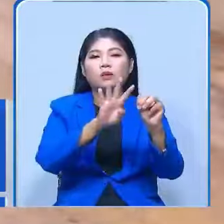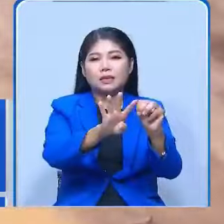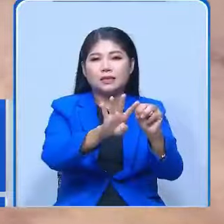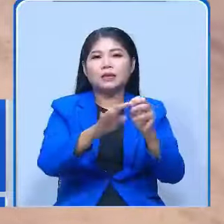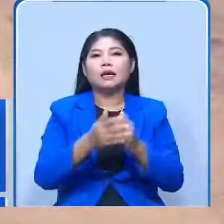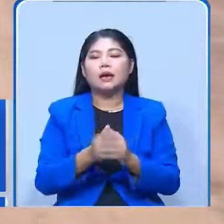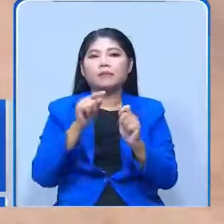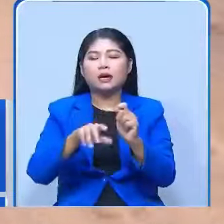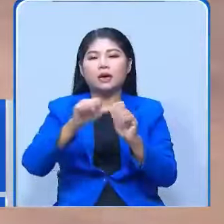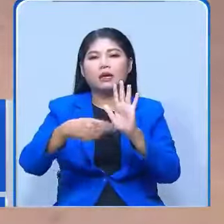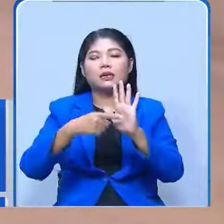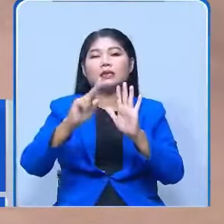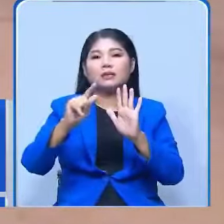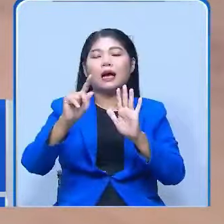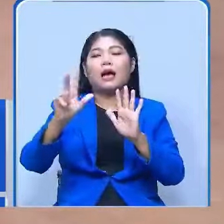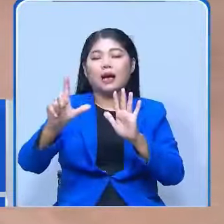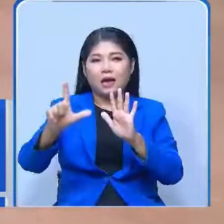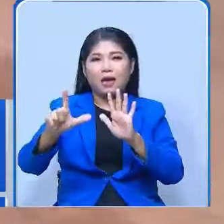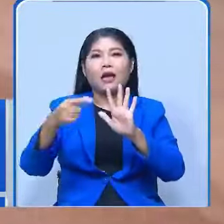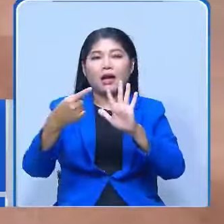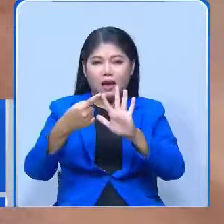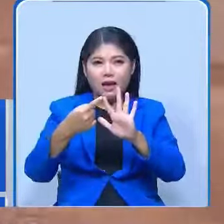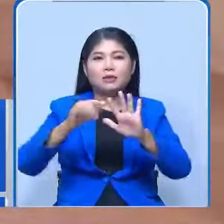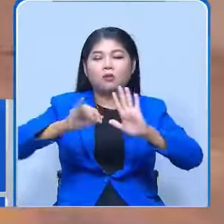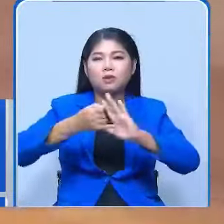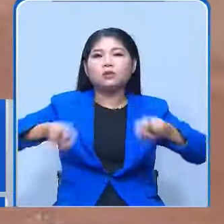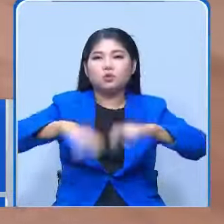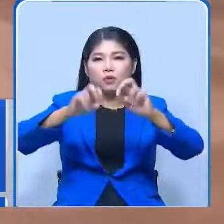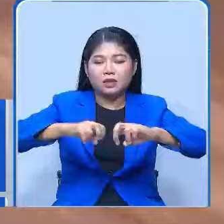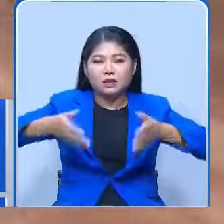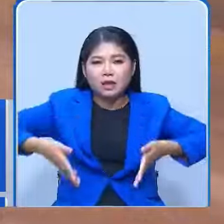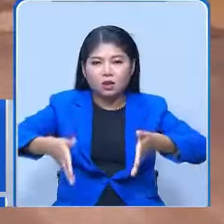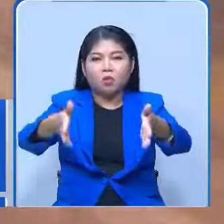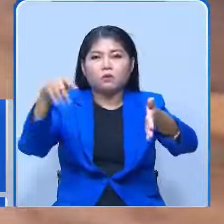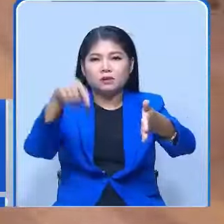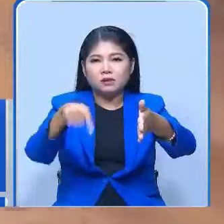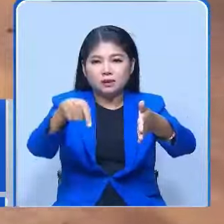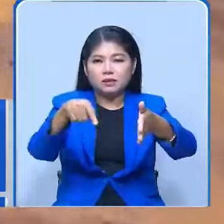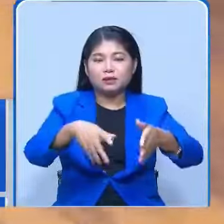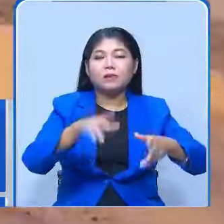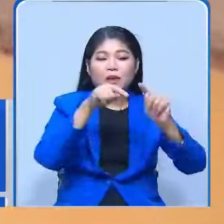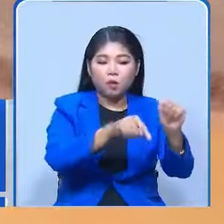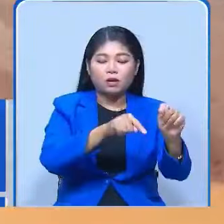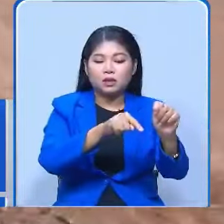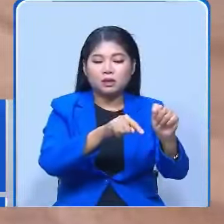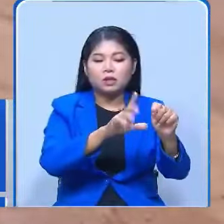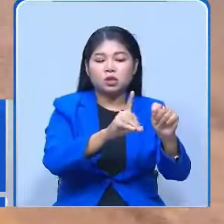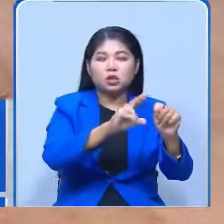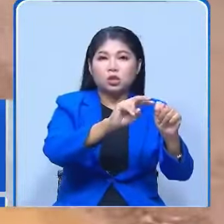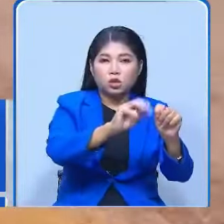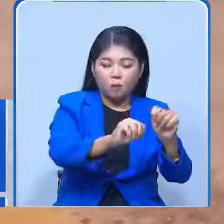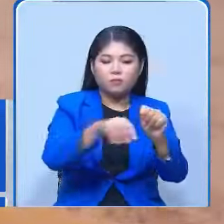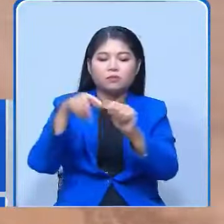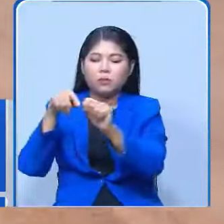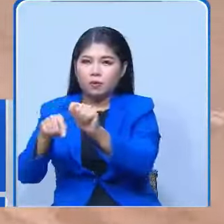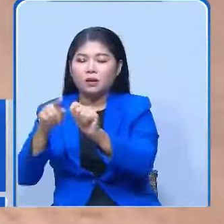มอำเภอสังขะจังหวัดสุรินทร์ตรงนี้เนี่ยเป็นถนนสายรองเชื่อมกับระหว่าง2ตำบลนั่นก็คือตำบลดมกับตำบลเ